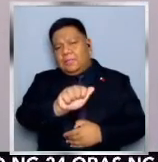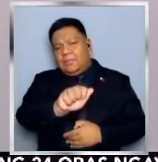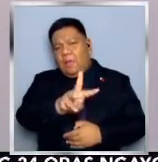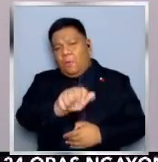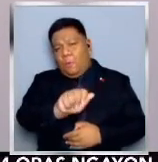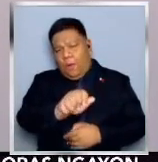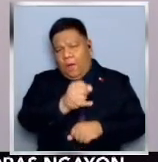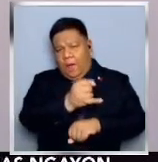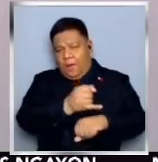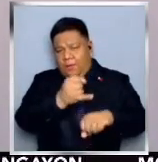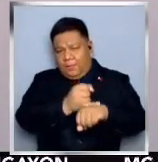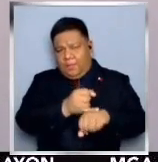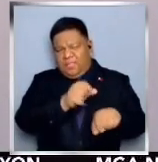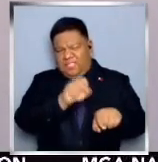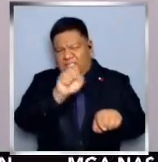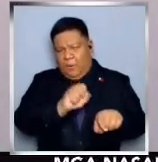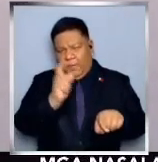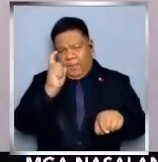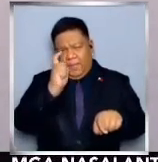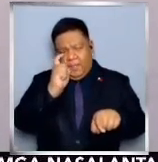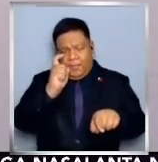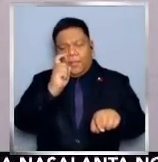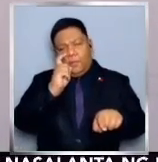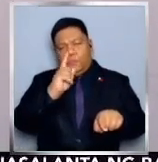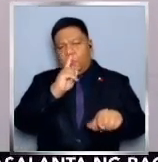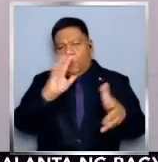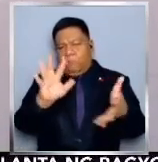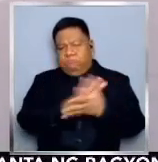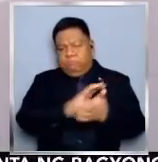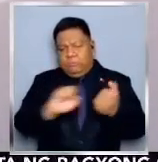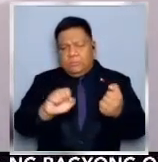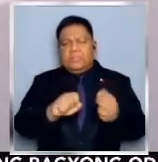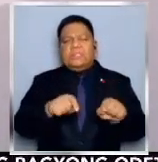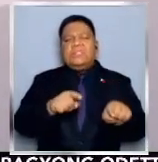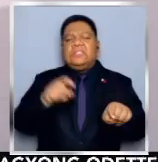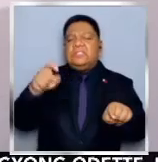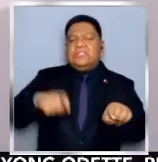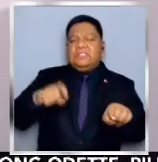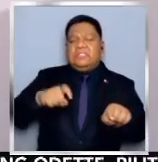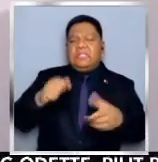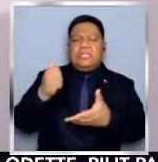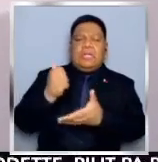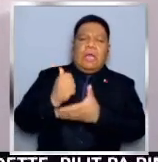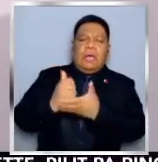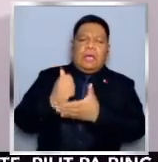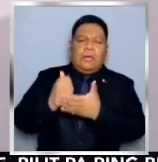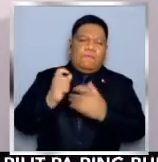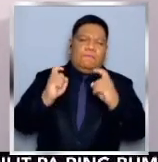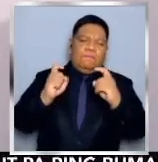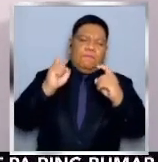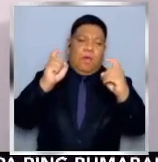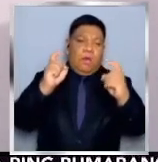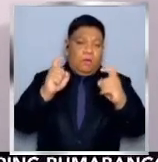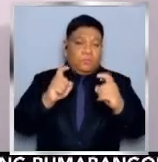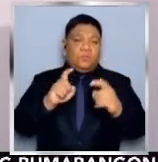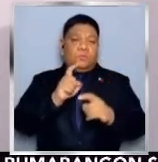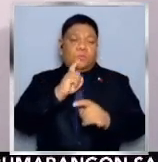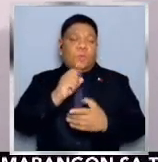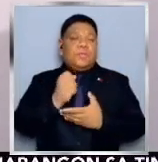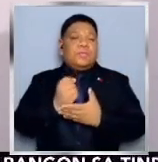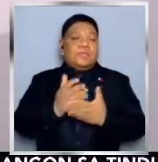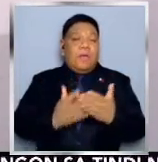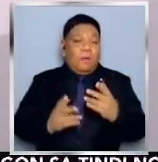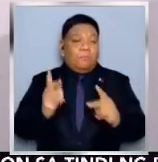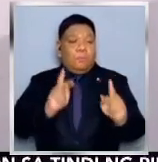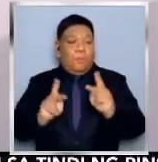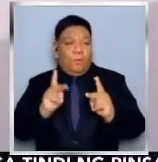Odette. Tulong sa lalong madaling panahon ng hiling ng mga taga roon. Ang sabi ng ilan ng nakilala ng aming news team, wala na daw